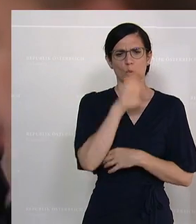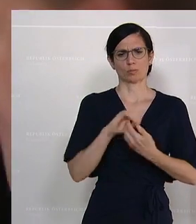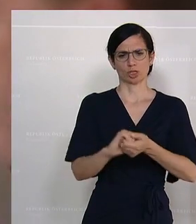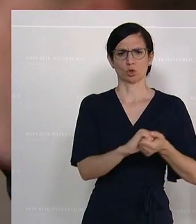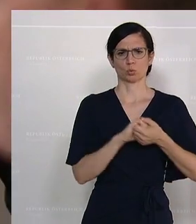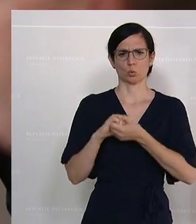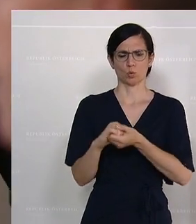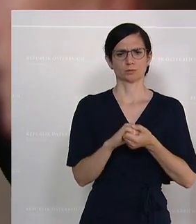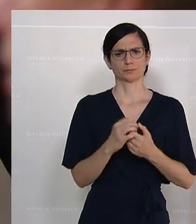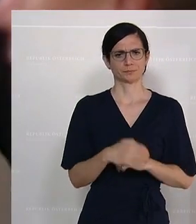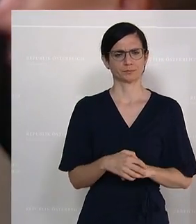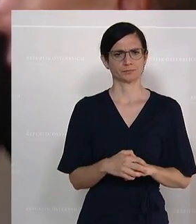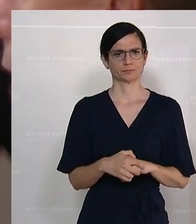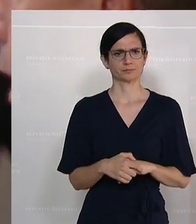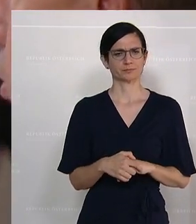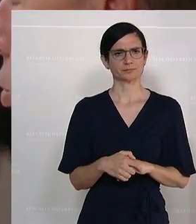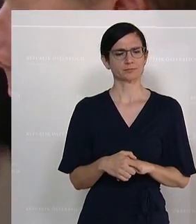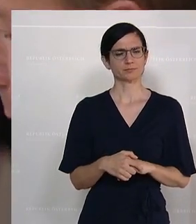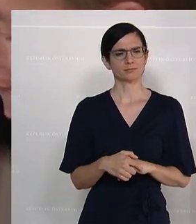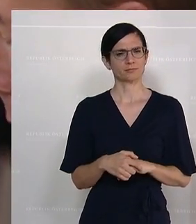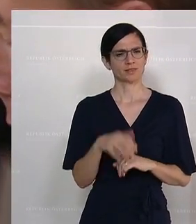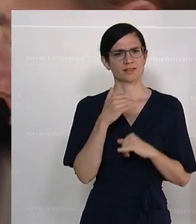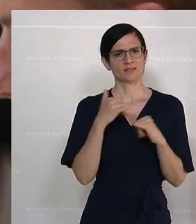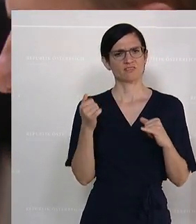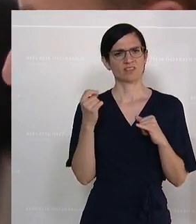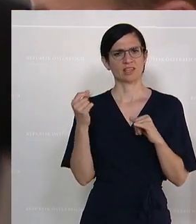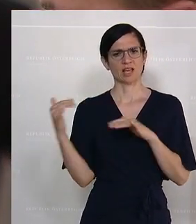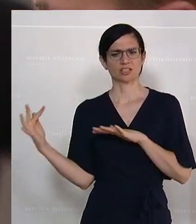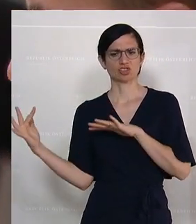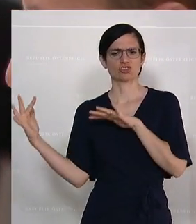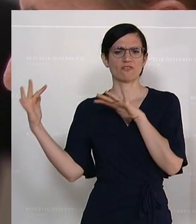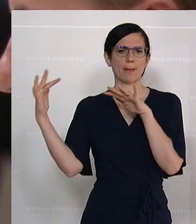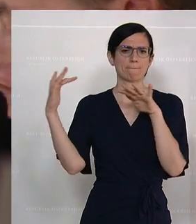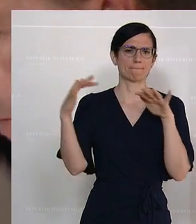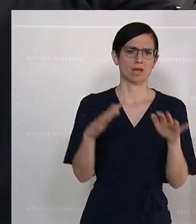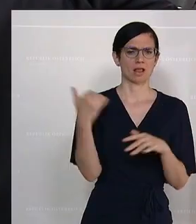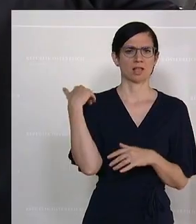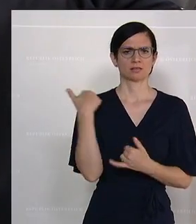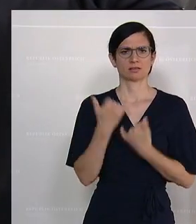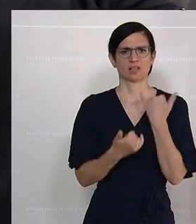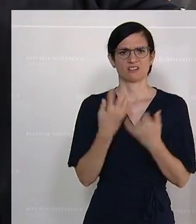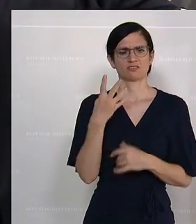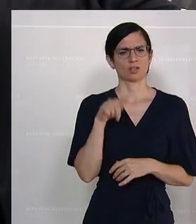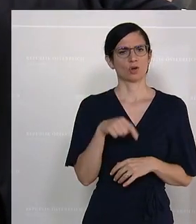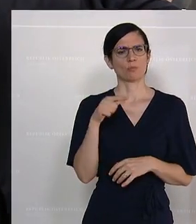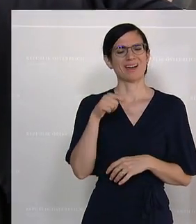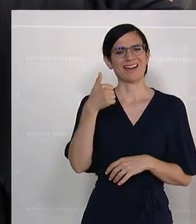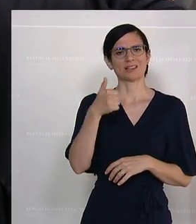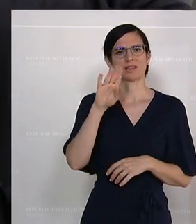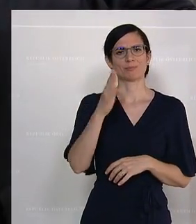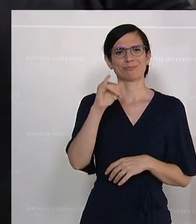richtige geldschwemme über die letzten jahre 4,1 millionen